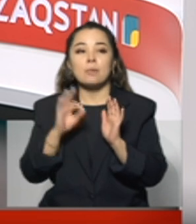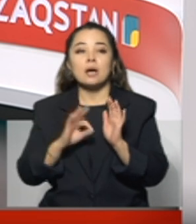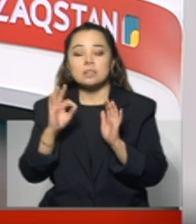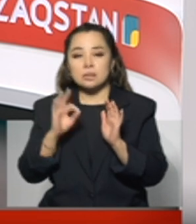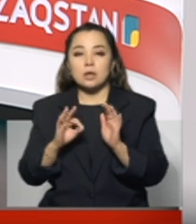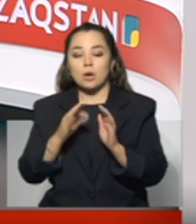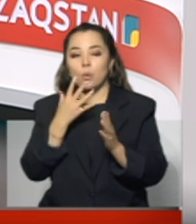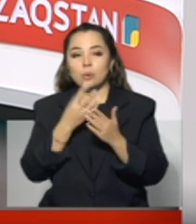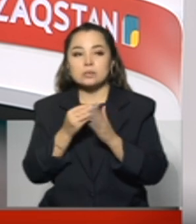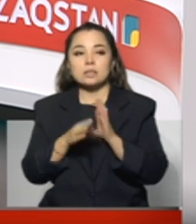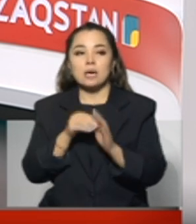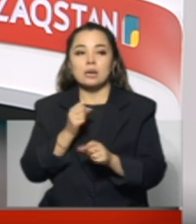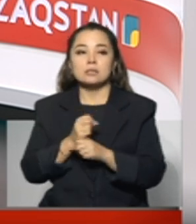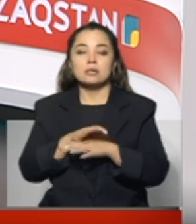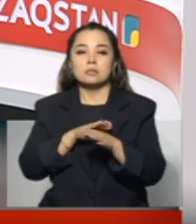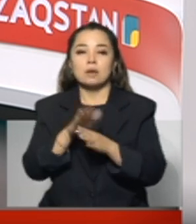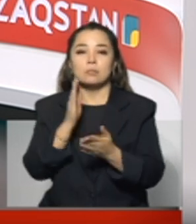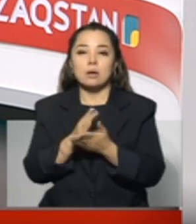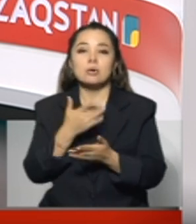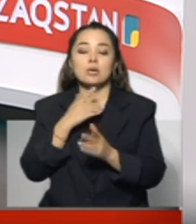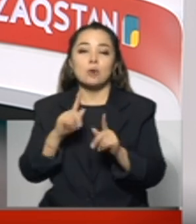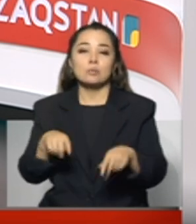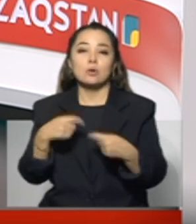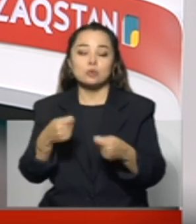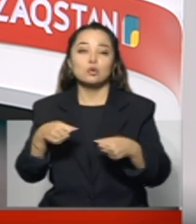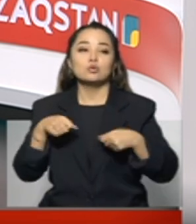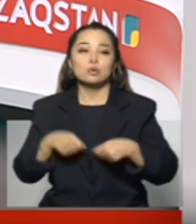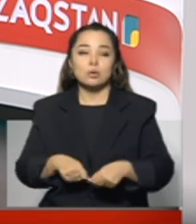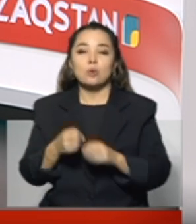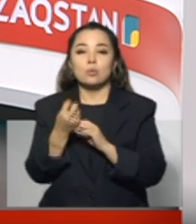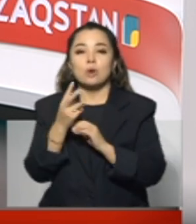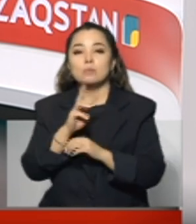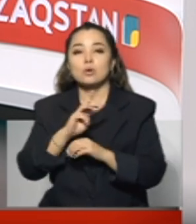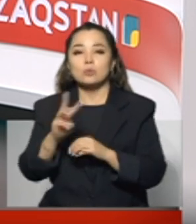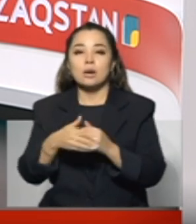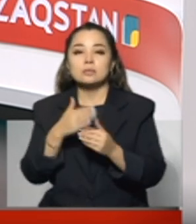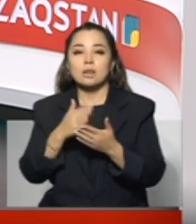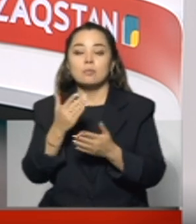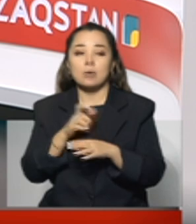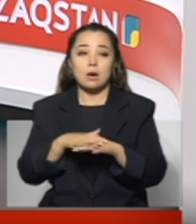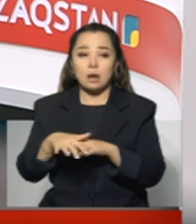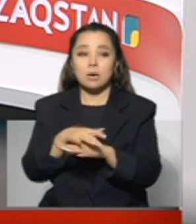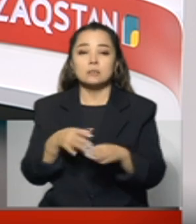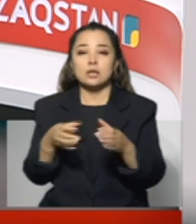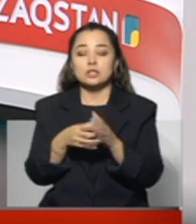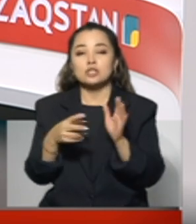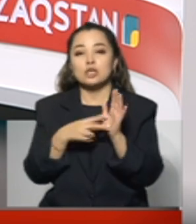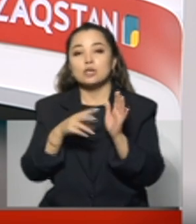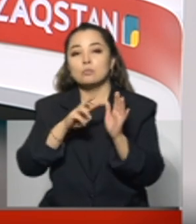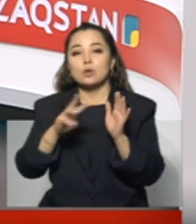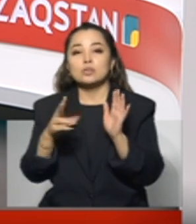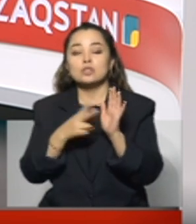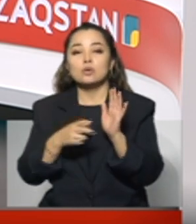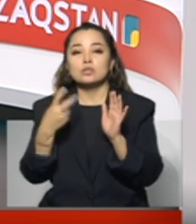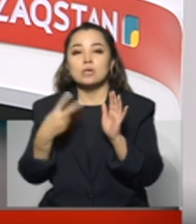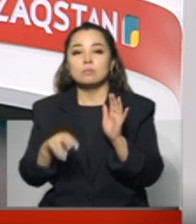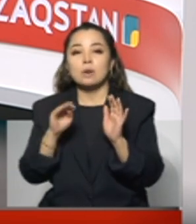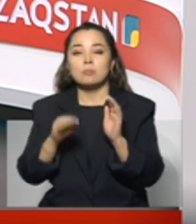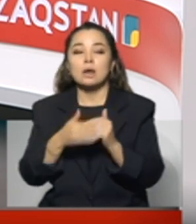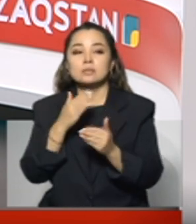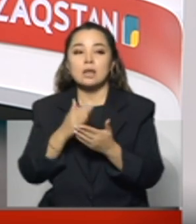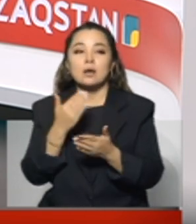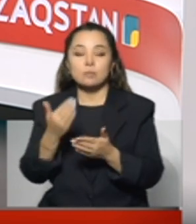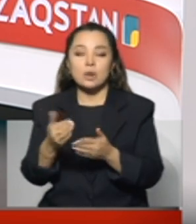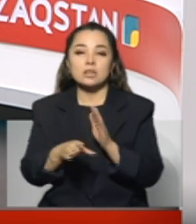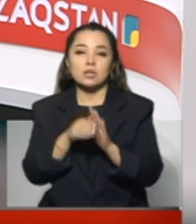63,87% өз таңдауын жасады. Яғни дауыс беруге құқылы 12 миллионнан астам халықтың 7 миллион 820 мыңнан